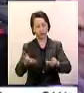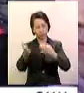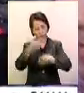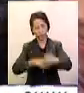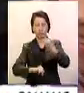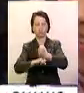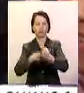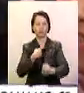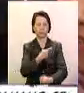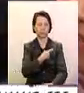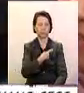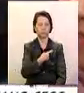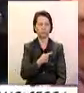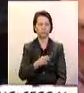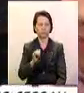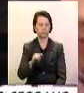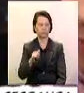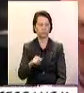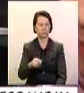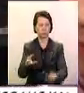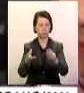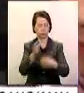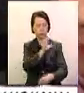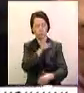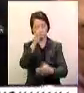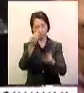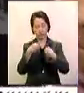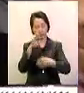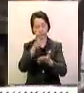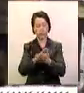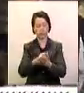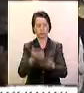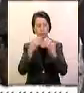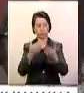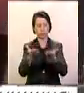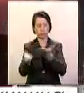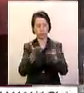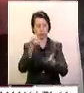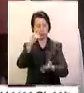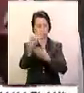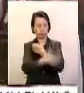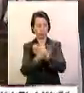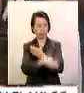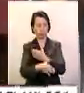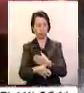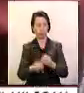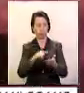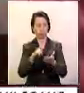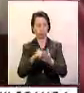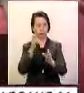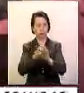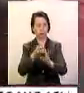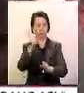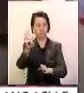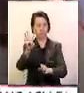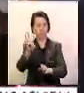berada di belakang kami. Ya, jika coach masih beri kepercayaan pada saya, sudah pasti saya akan jasa kepada negara. Ini merupakan penyertaan kali keempat Farizal di